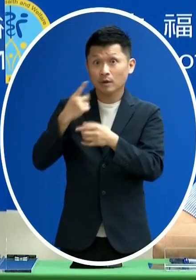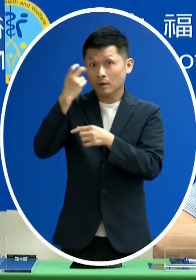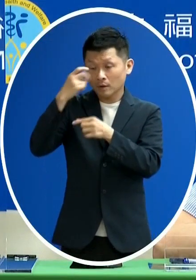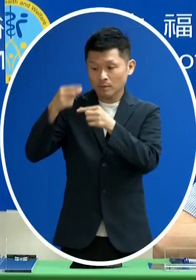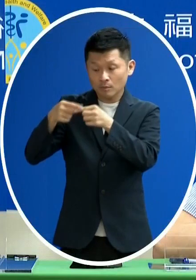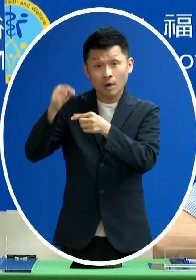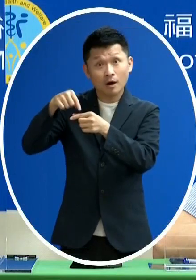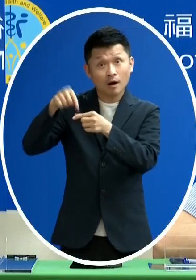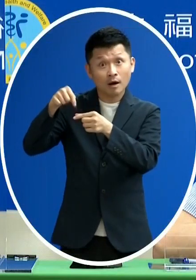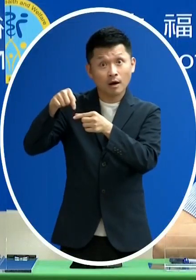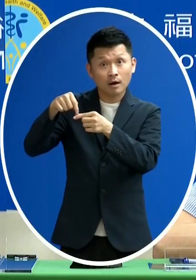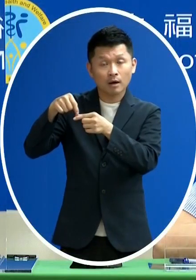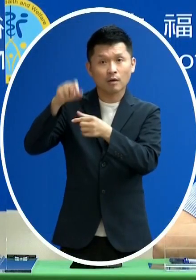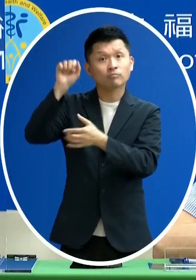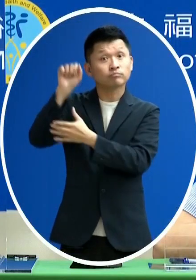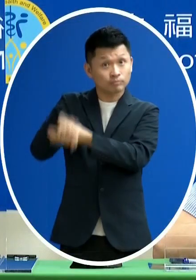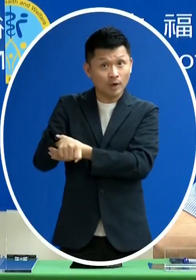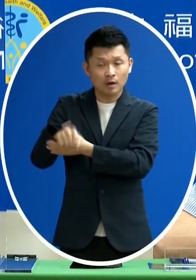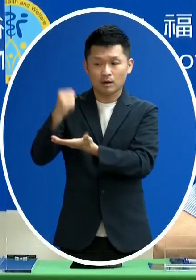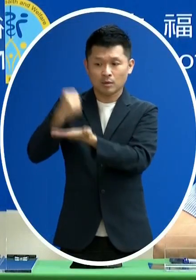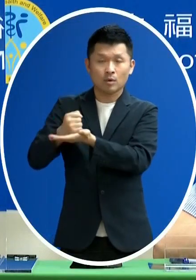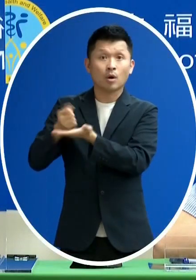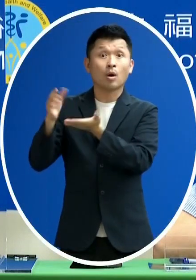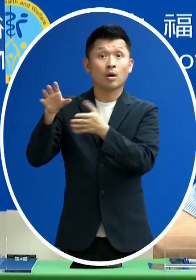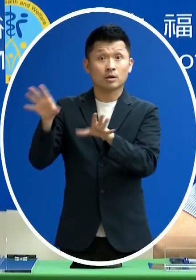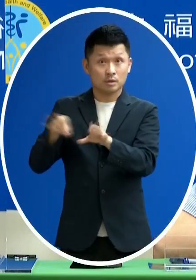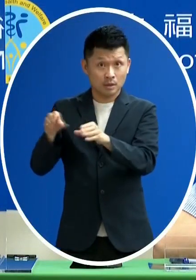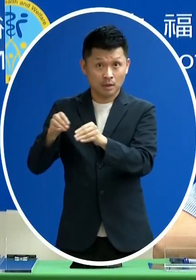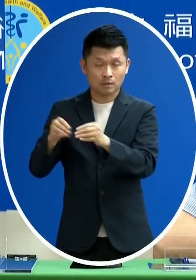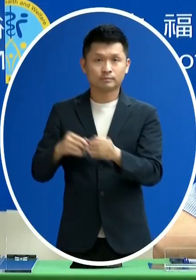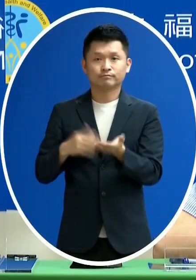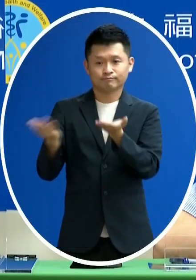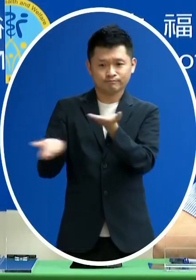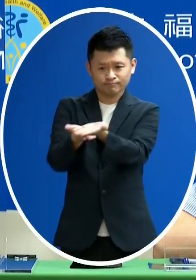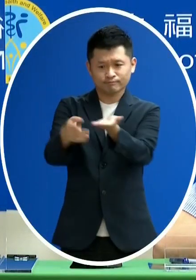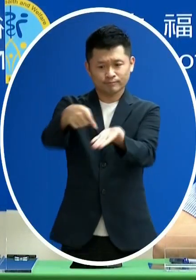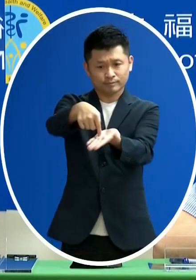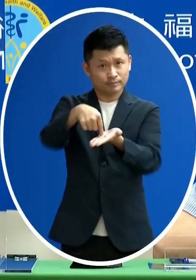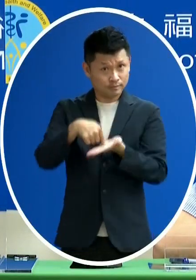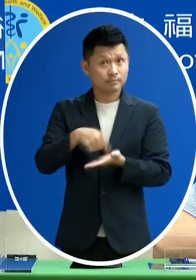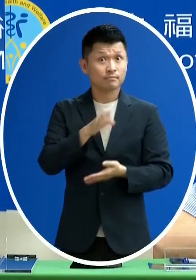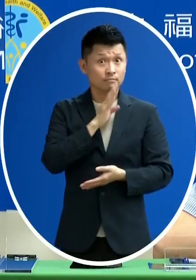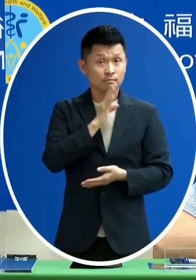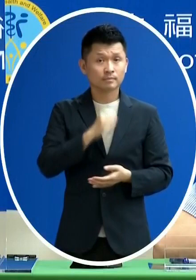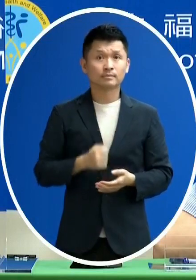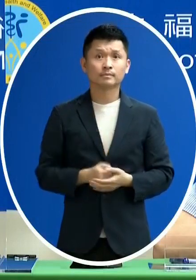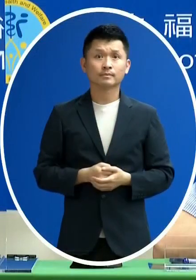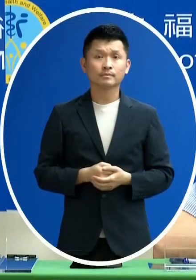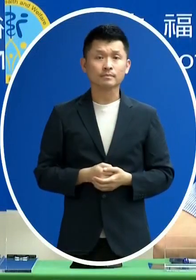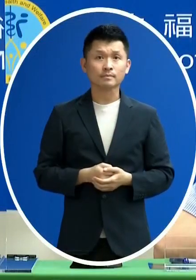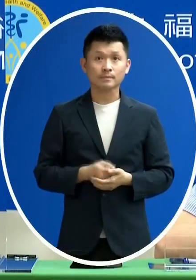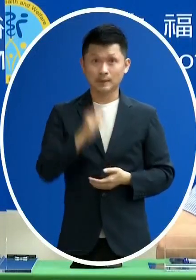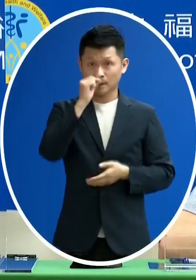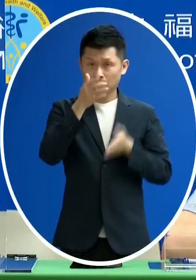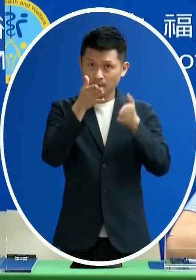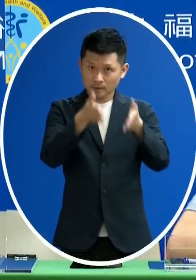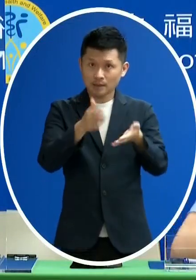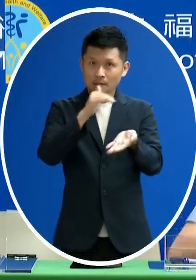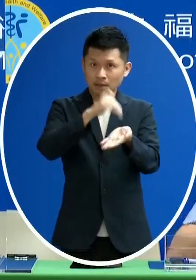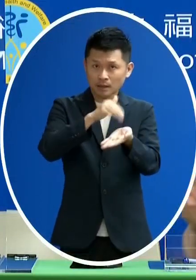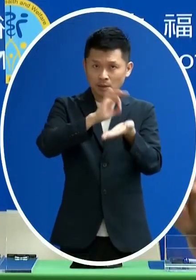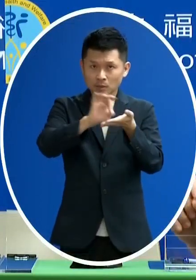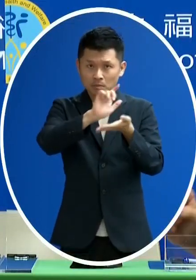个核准的一个文件，所以它就是以这样子的文件来申请。那依照我们特定医疗器